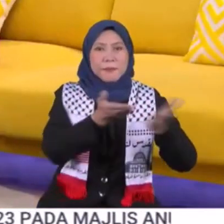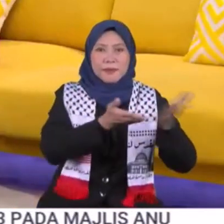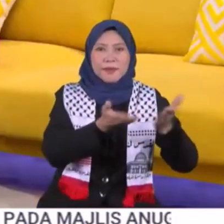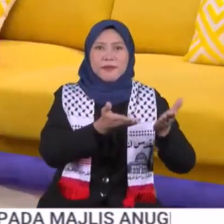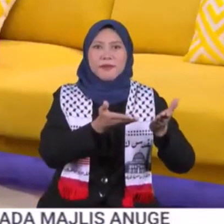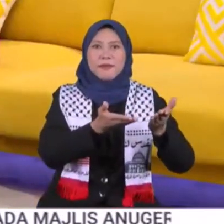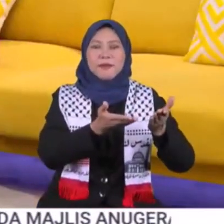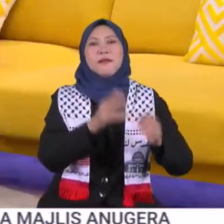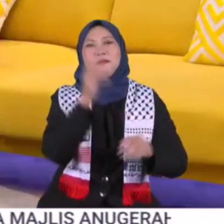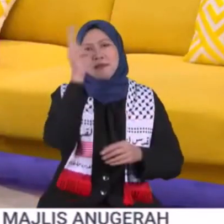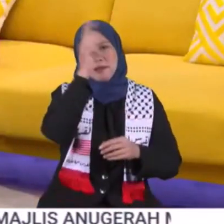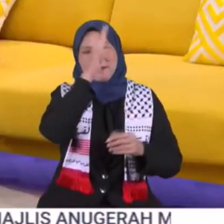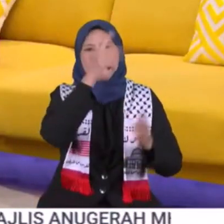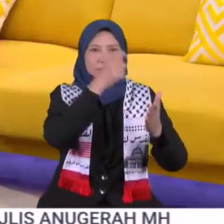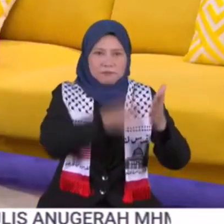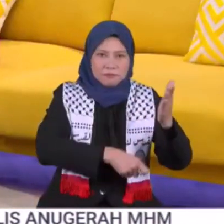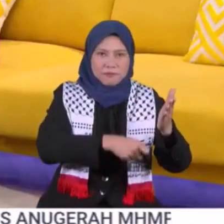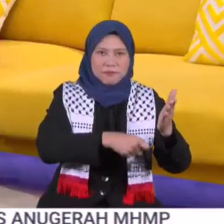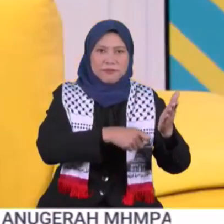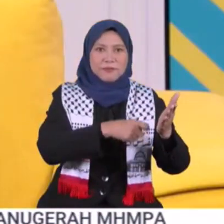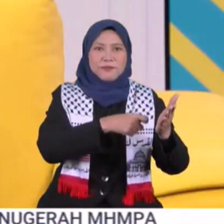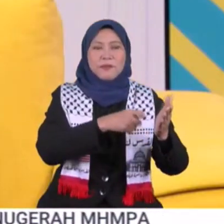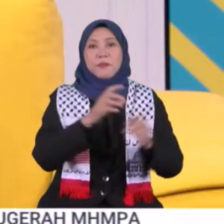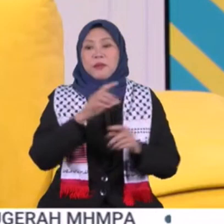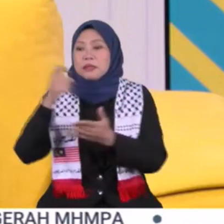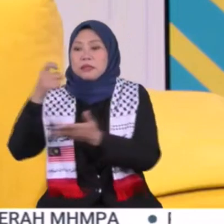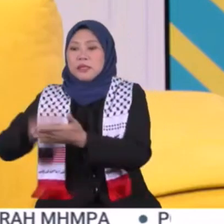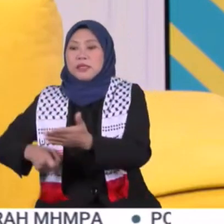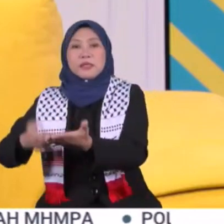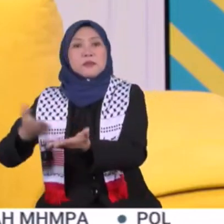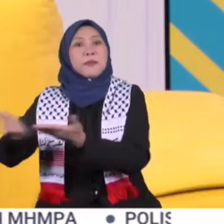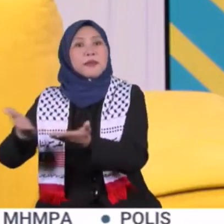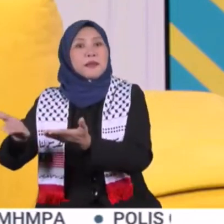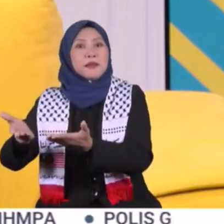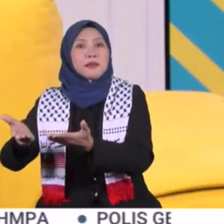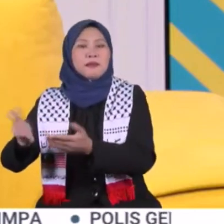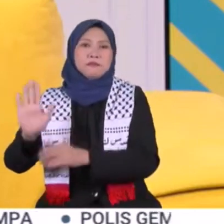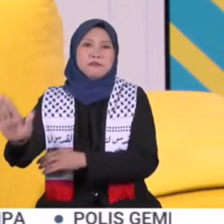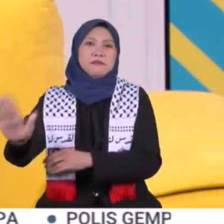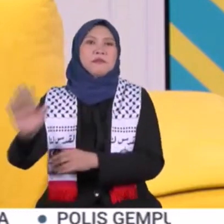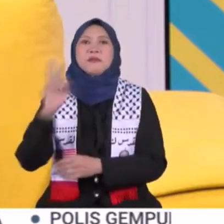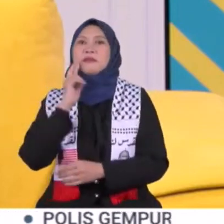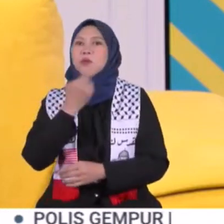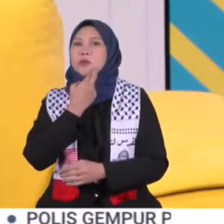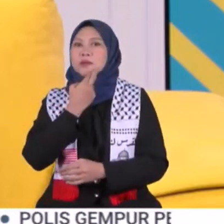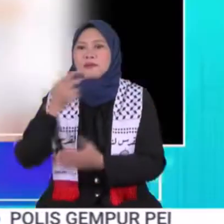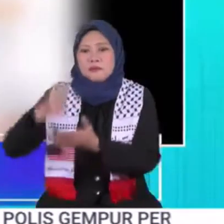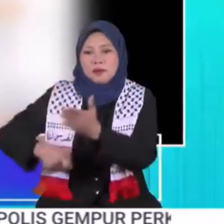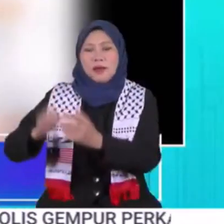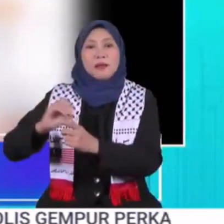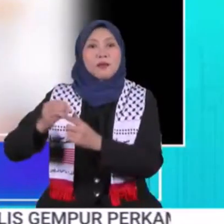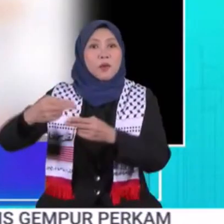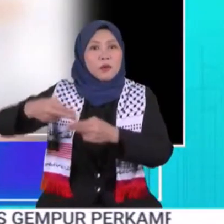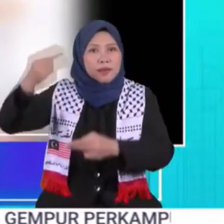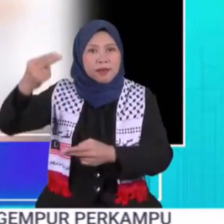Cukai yang dikenakan oleh kerajaan manakala caj perkhidmatan tu dikenakan oleh pihak restoran ataupun pihak hotel perlu faham